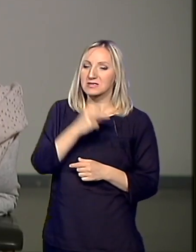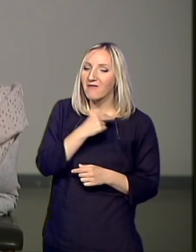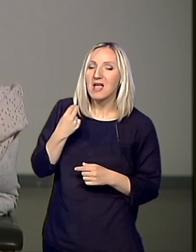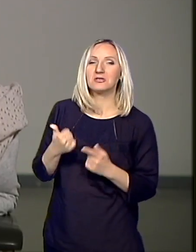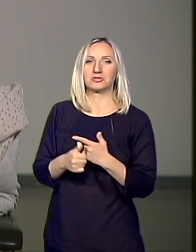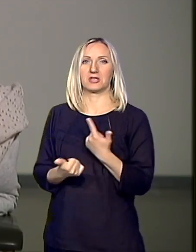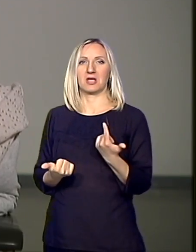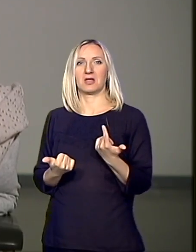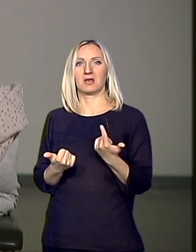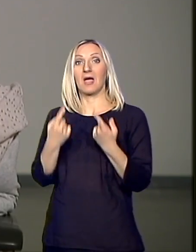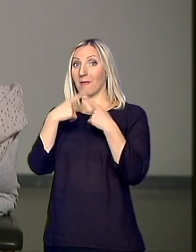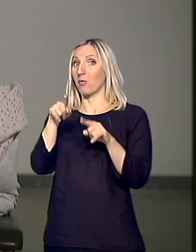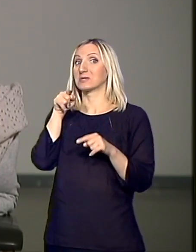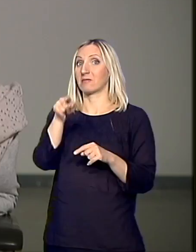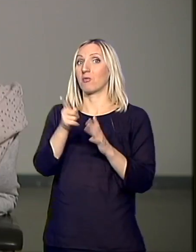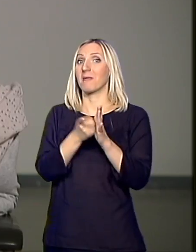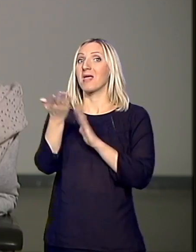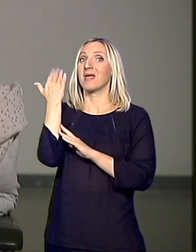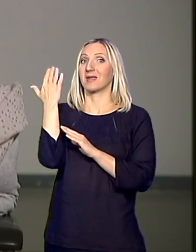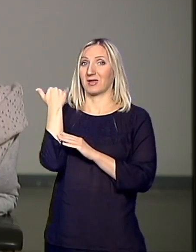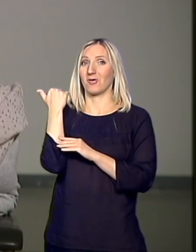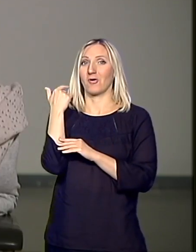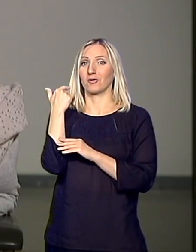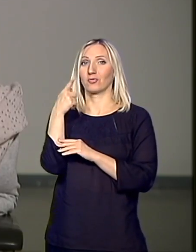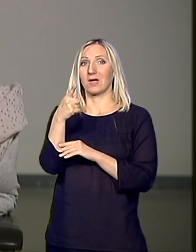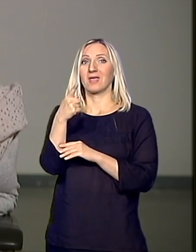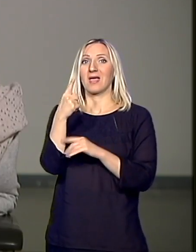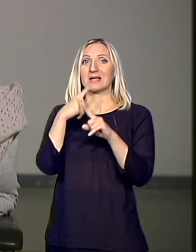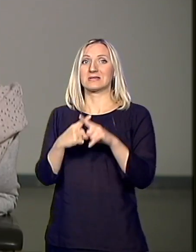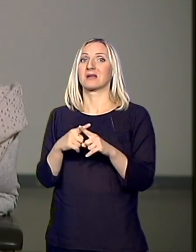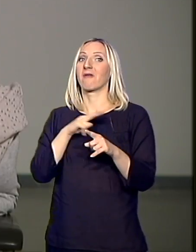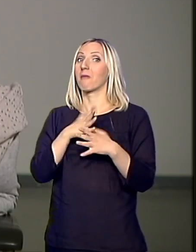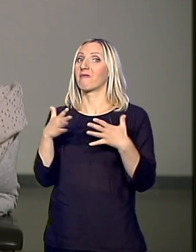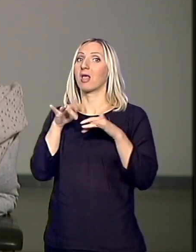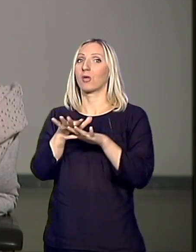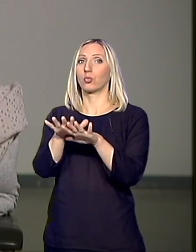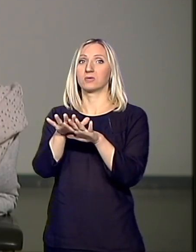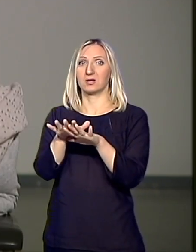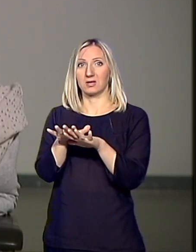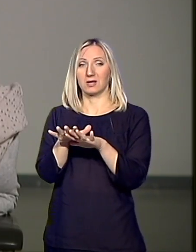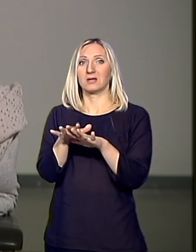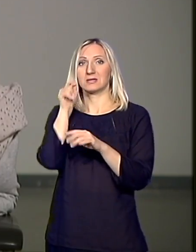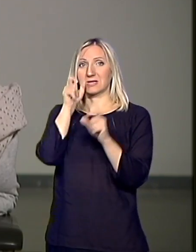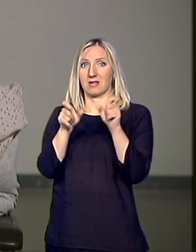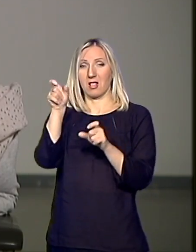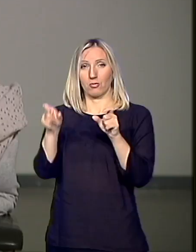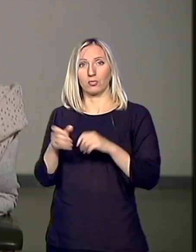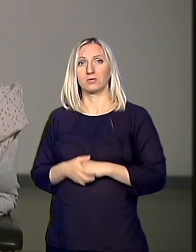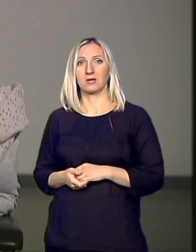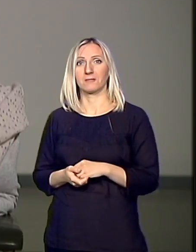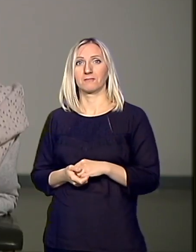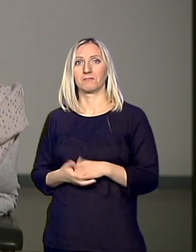sveštenika, pogotovo u takvom jednom periodu kad je crkva imala veliki uticaj na ljude,